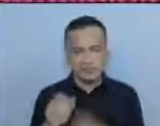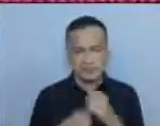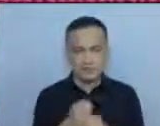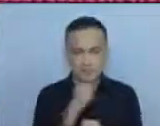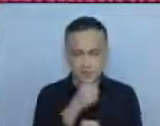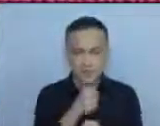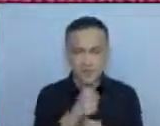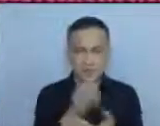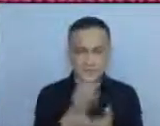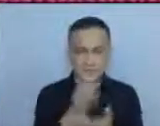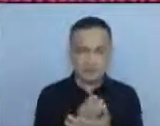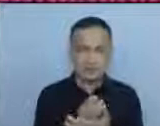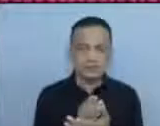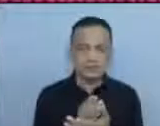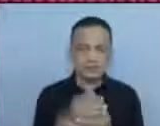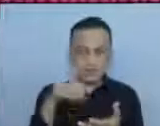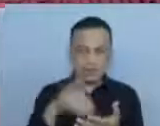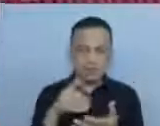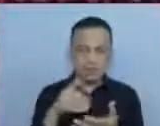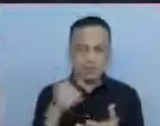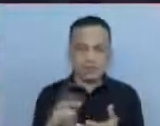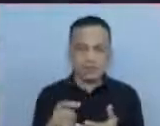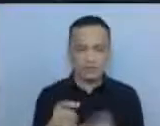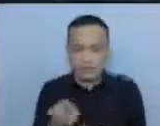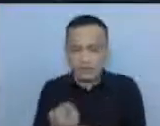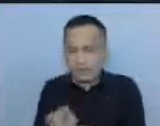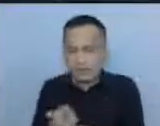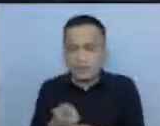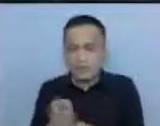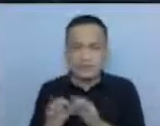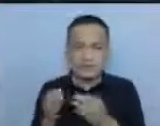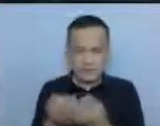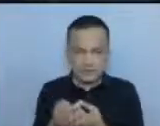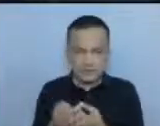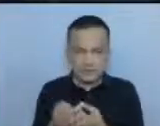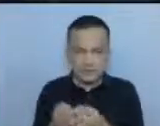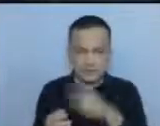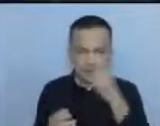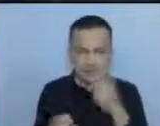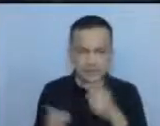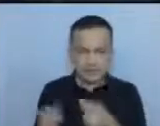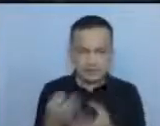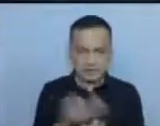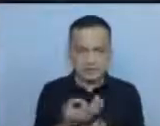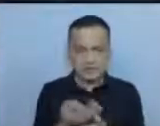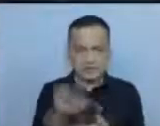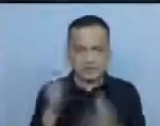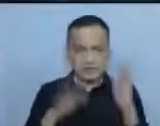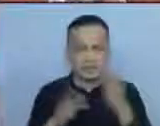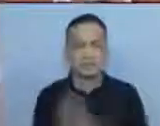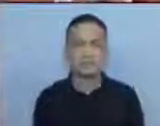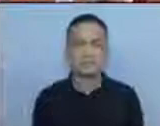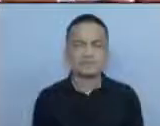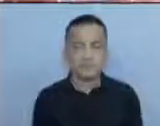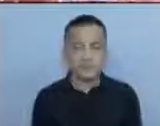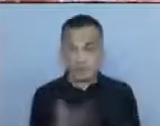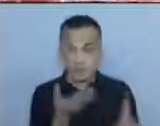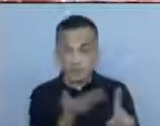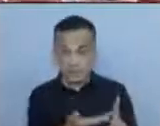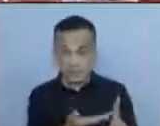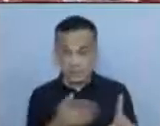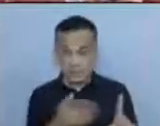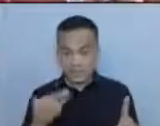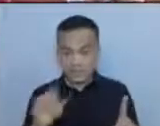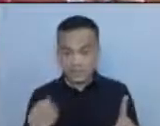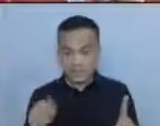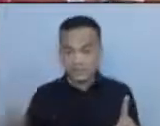pag-aaral dahil kinailangan niyang alagaan ang kanyang pamilya at dahil na rin sa pinansyal na problema. Para sa kanya, ang ALS ang nagbigay sa